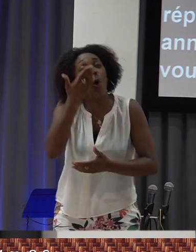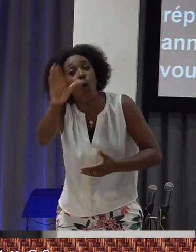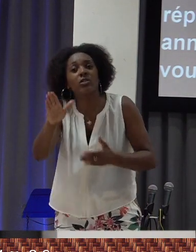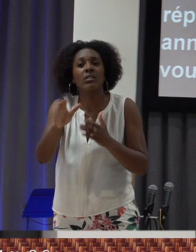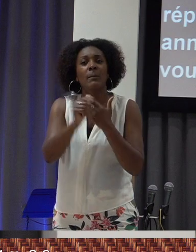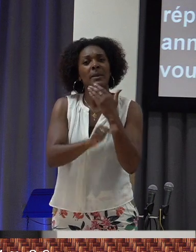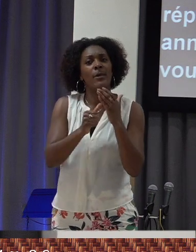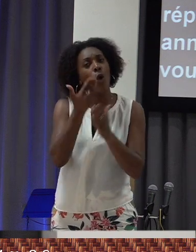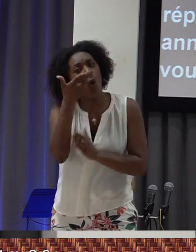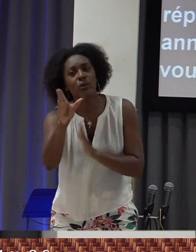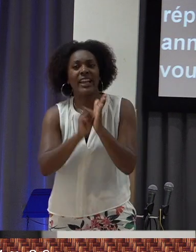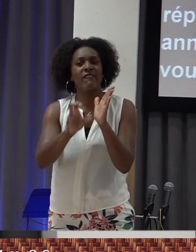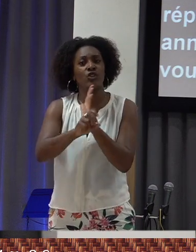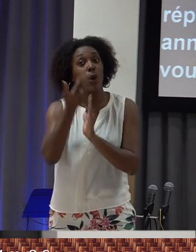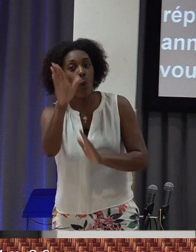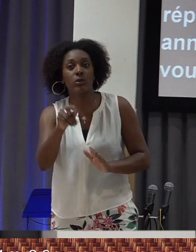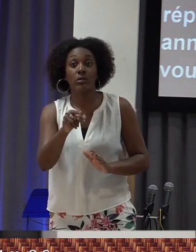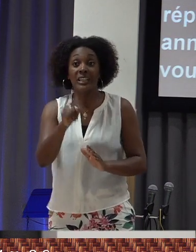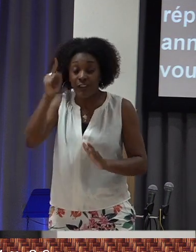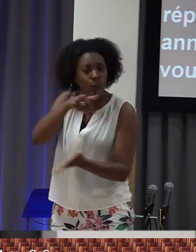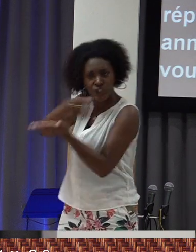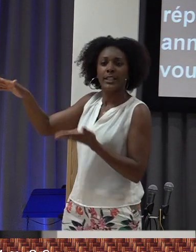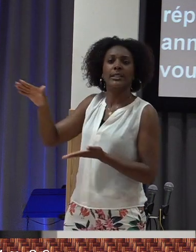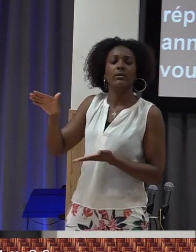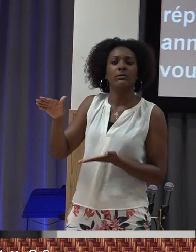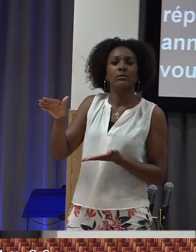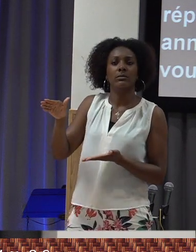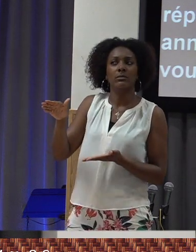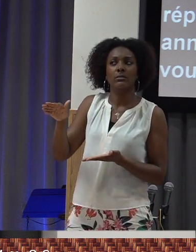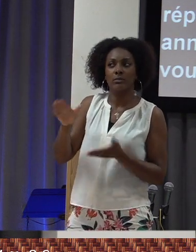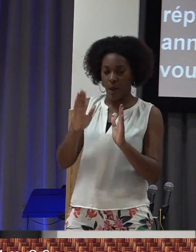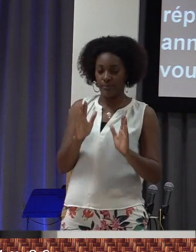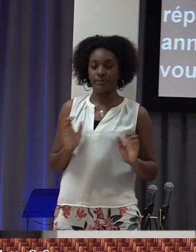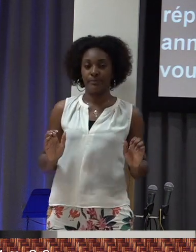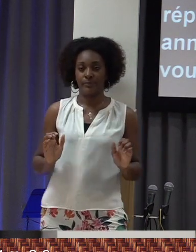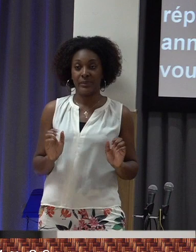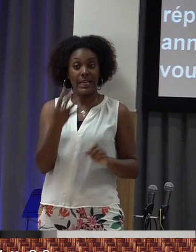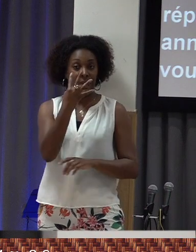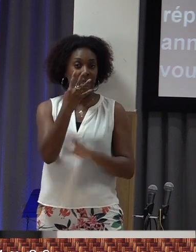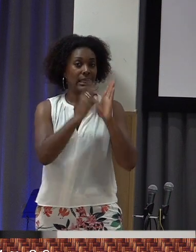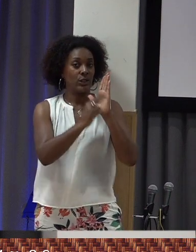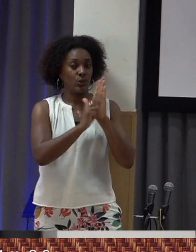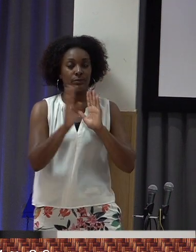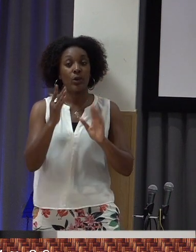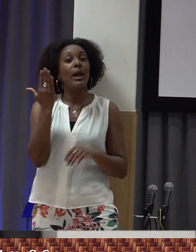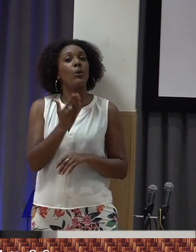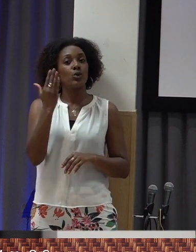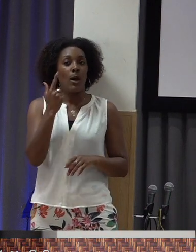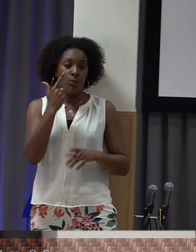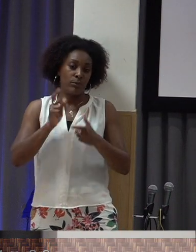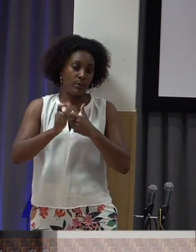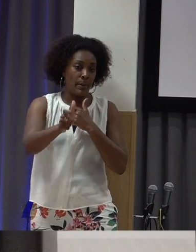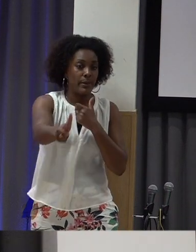évangile que celui que vous avez reçu, qu'il soit anathème. Voilà, nous arrêtons là ces lectures-là. Elles vont me servir de base